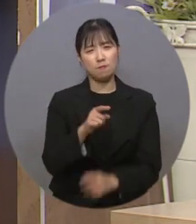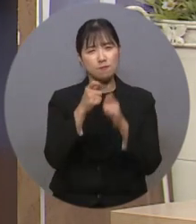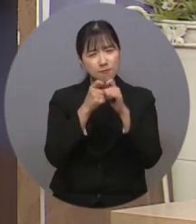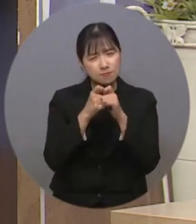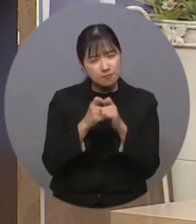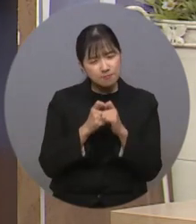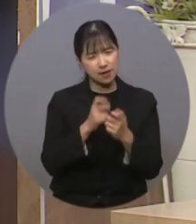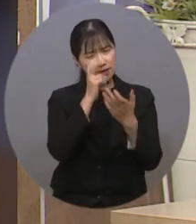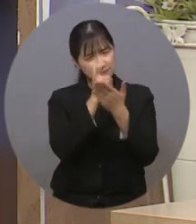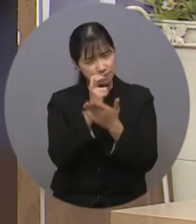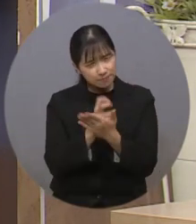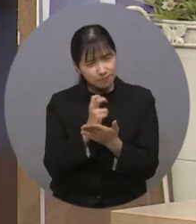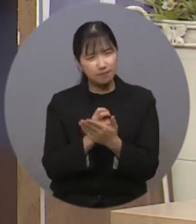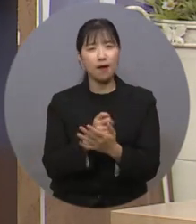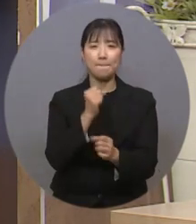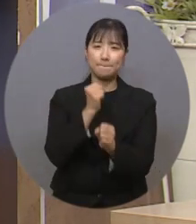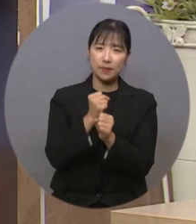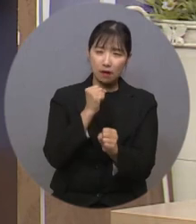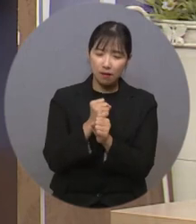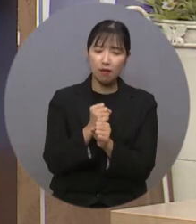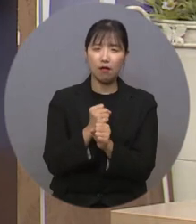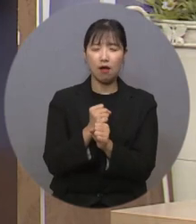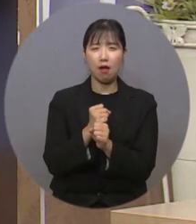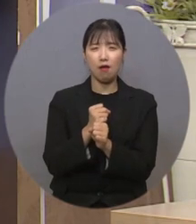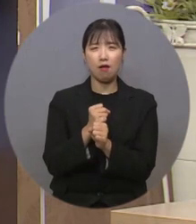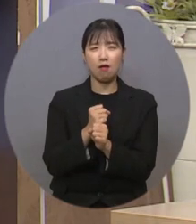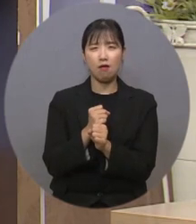조례라든지 이런 세세한